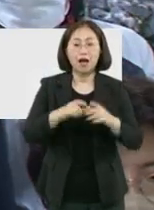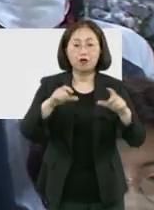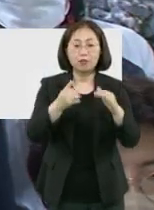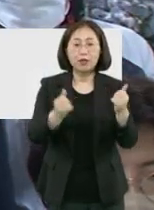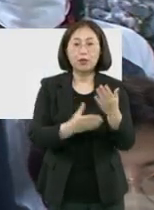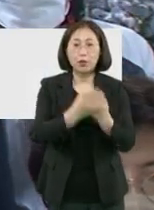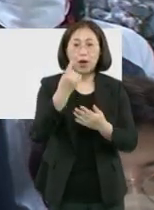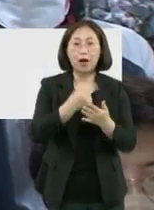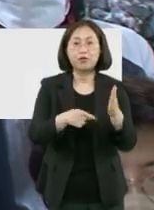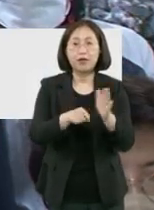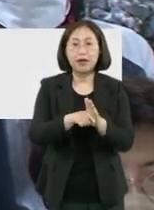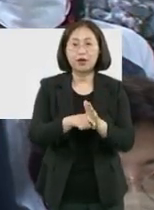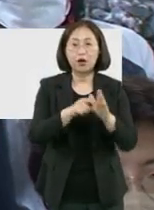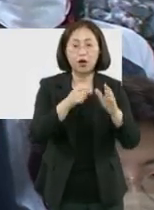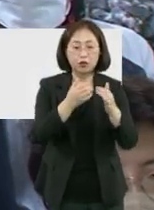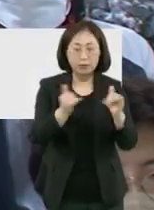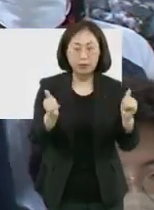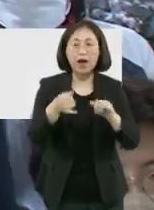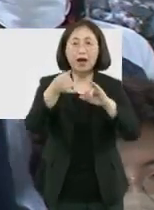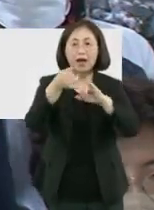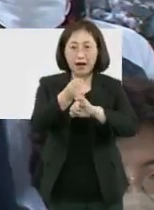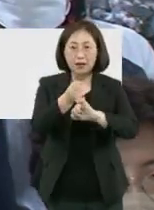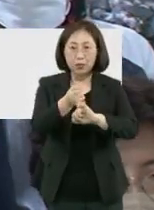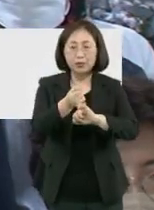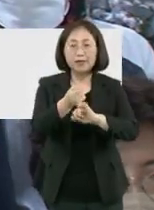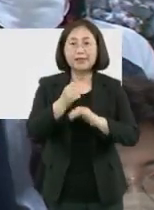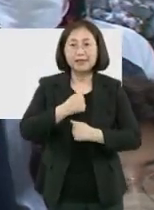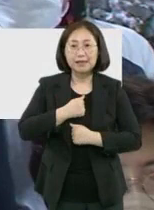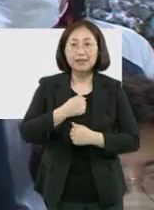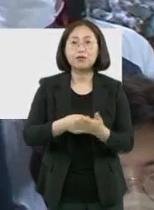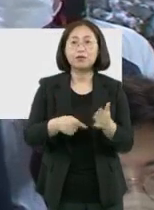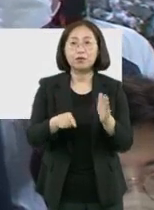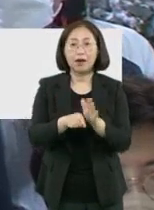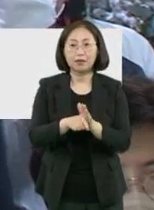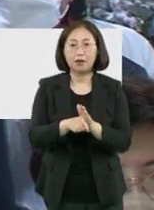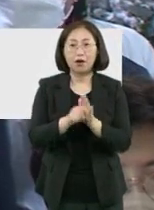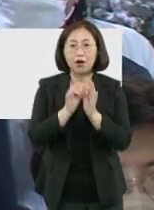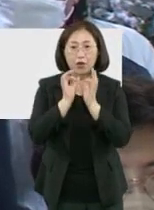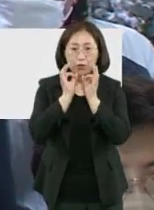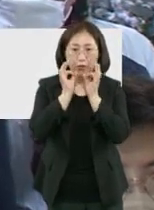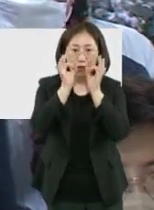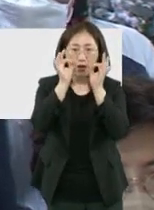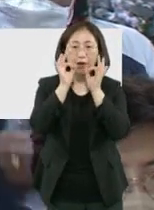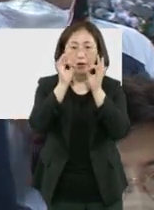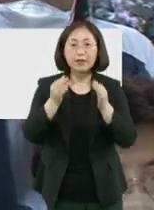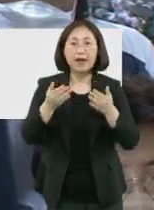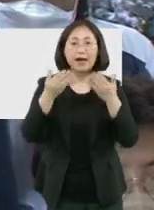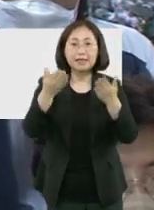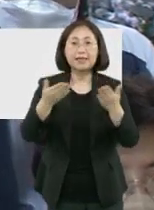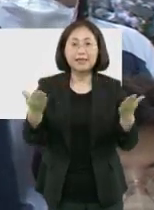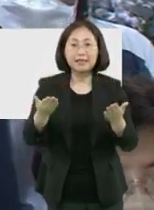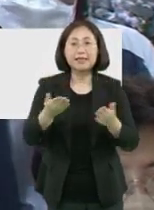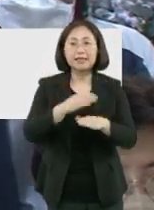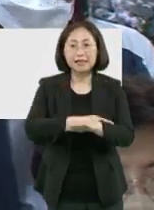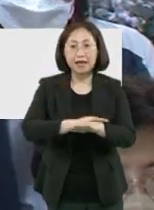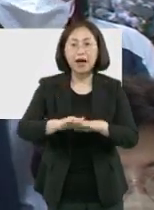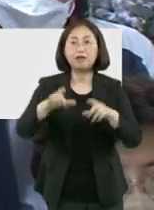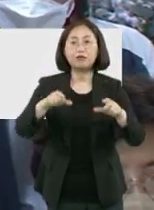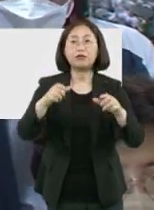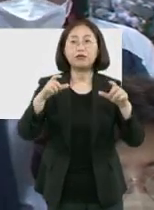위해서 또 주민과 약속한 약속을 지키기 위해서 최선을 다하는 일하는